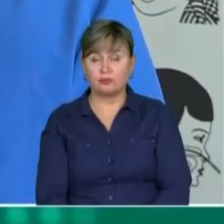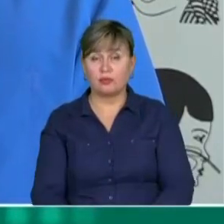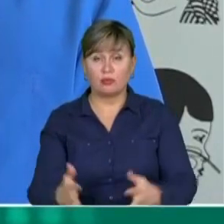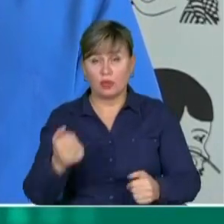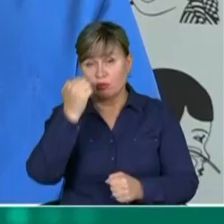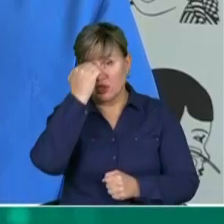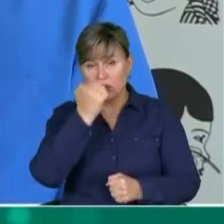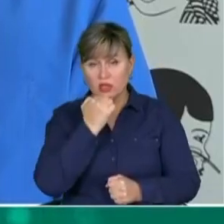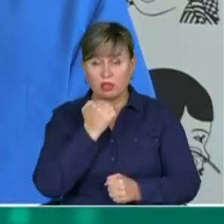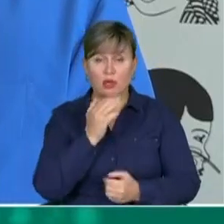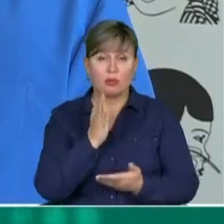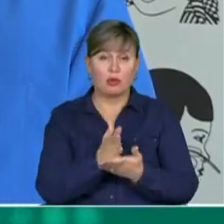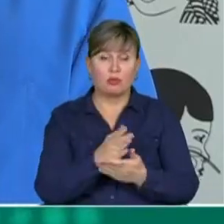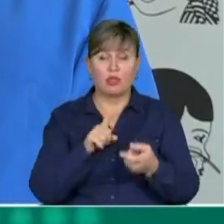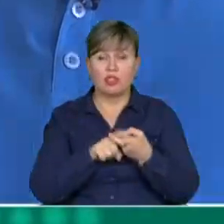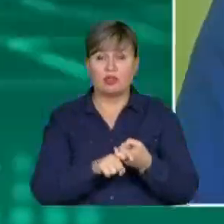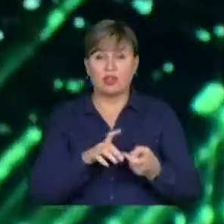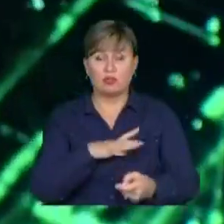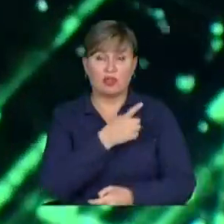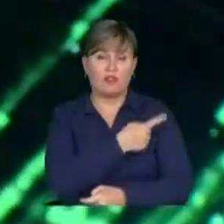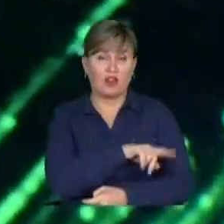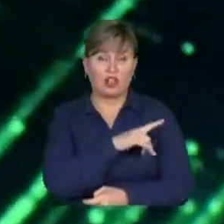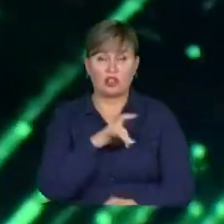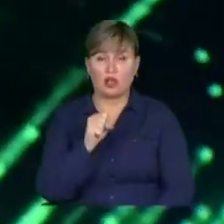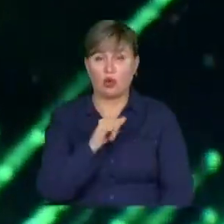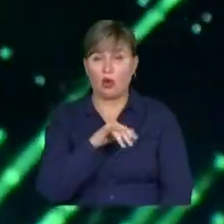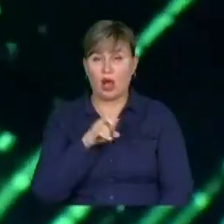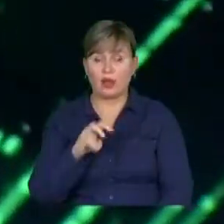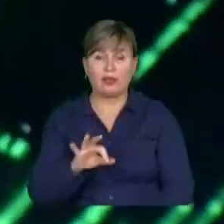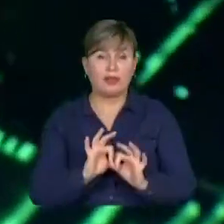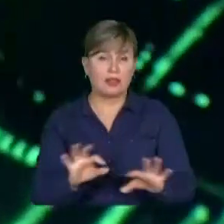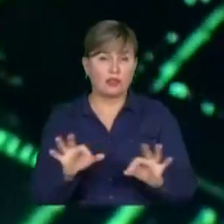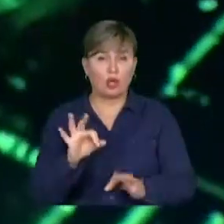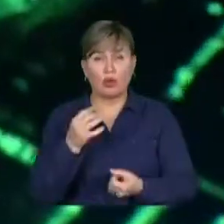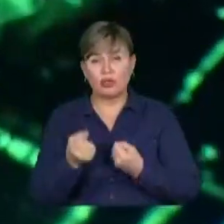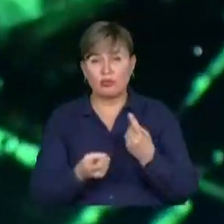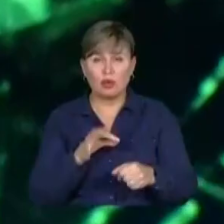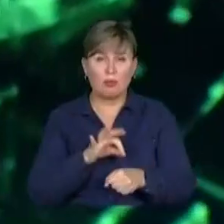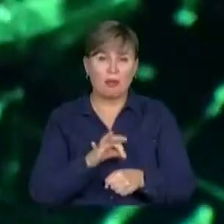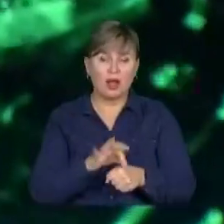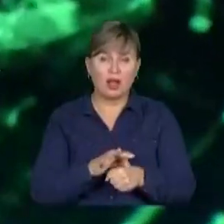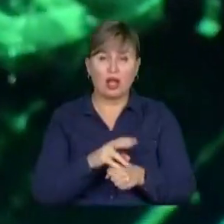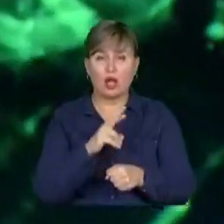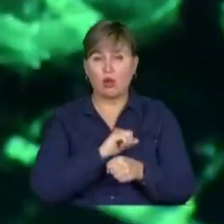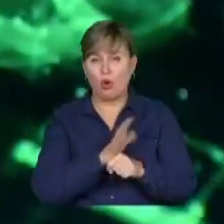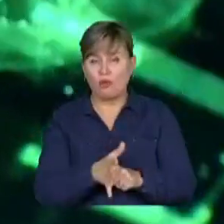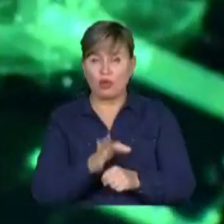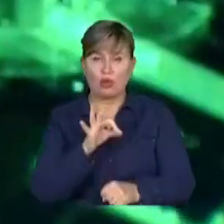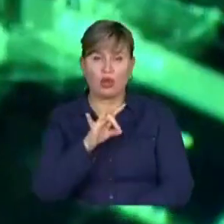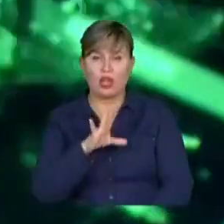Спасибо. С нами на прямой связи был врач общей практики Рауан Нуркенов. Он рассказал о симптомах ковида и ОРВИ. А мы